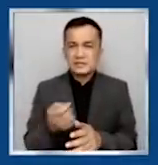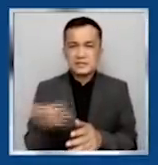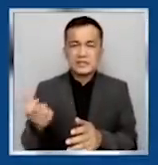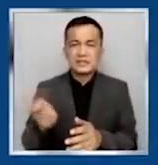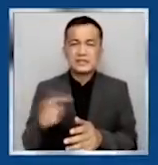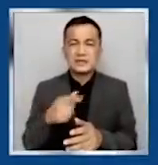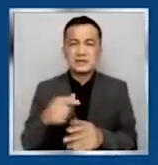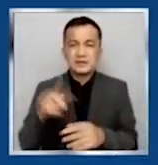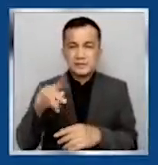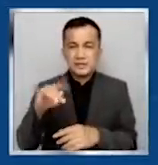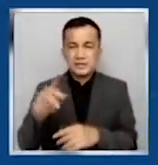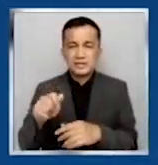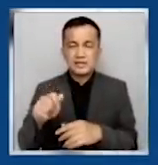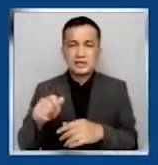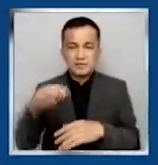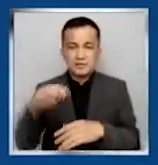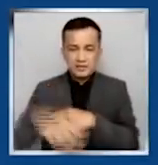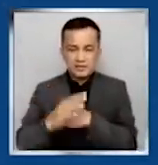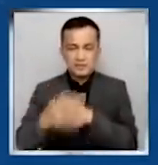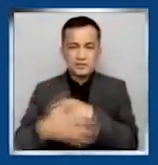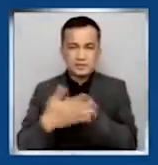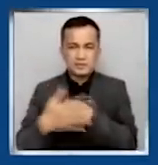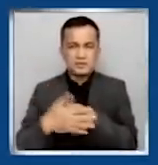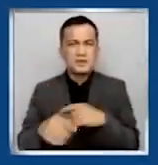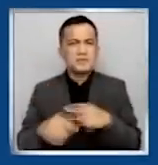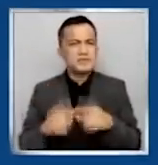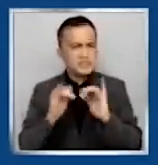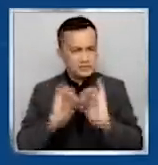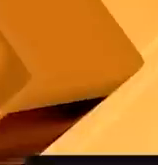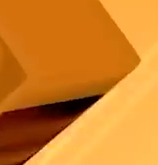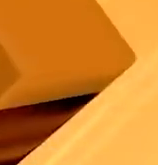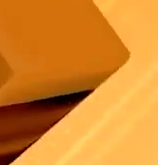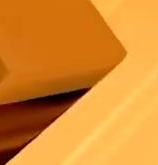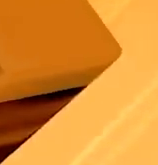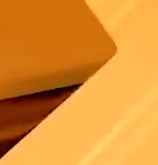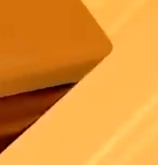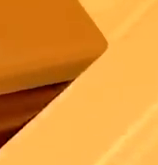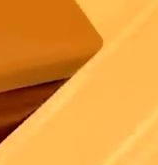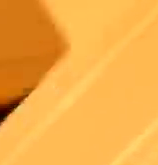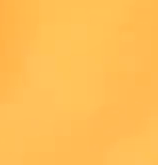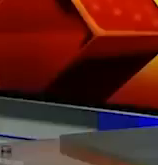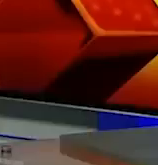mga baybayin pero doble ingat pa rin sa paglalayag.